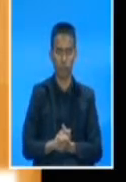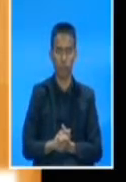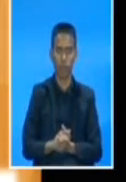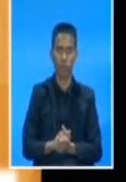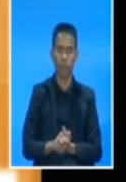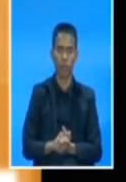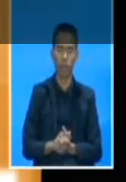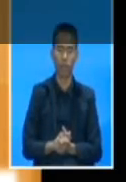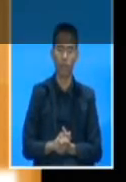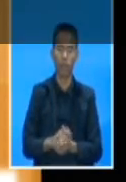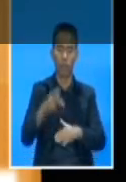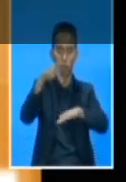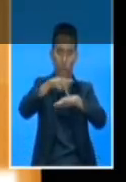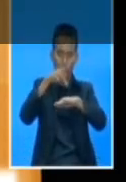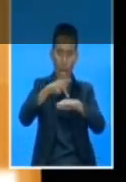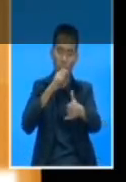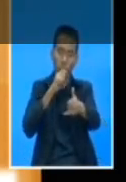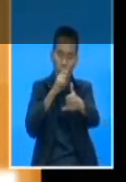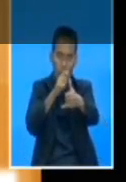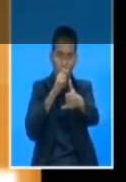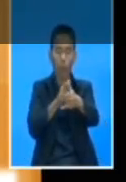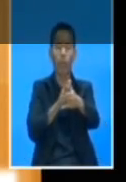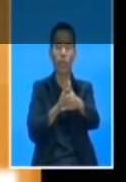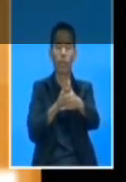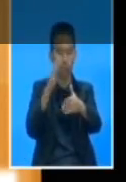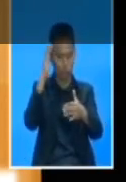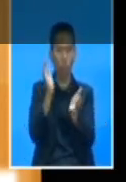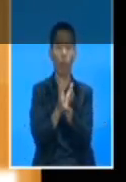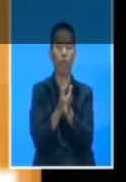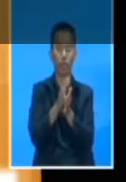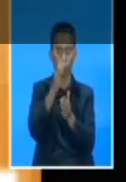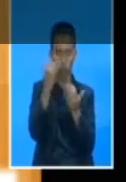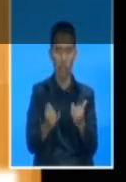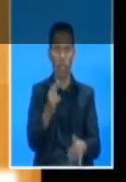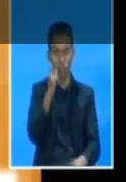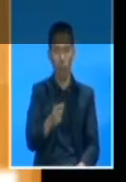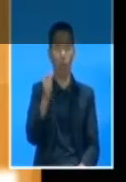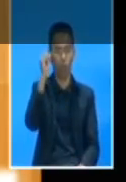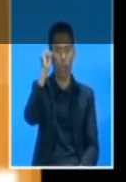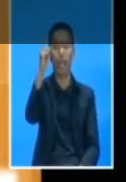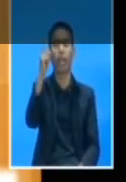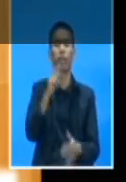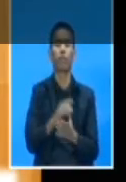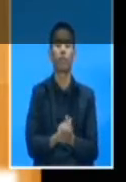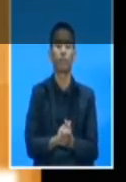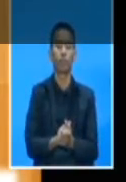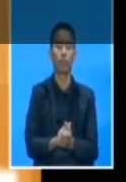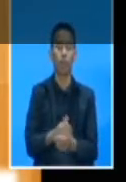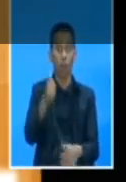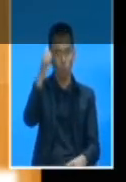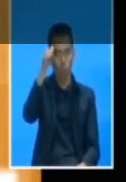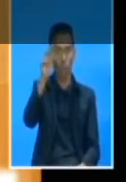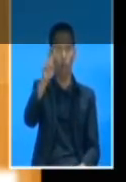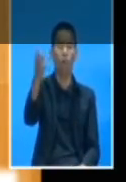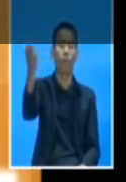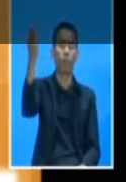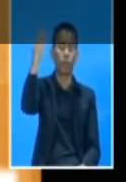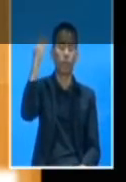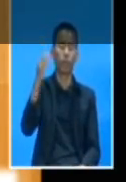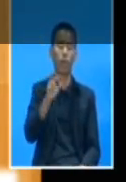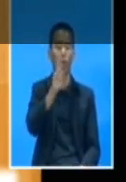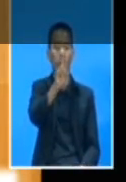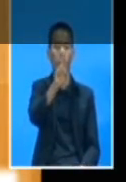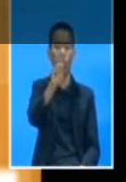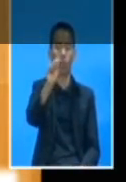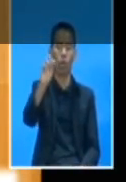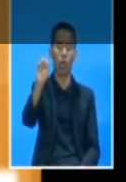พนักงานสอบสวนปัจจุบันนี้ท่านต้องเข้าใจนะครับเมื่อ2วันที่แล้วข่าวครับร้อยตำรวจโททำคดีระเบิดพร้